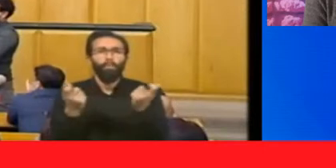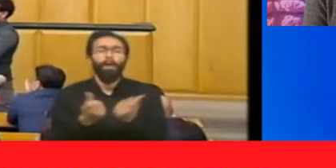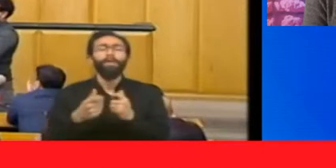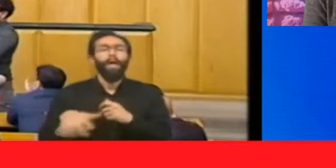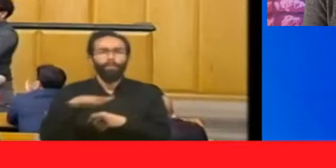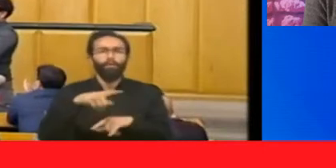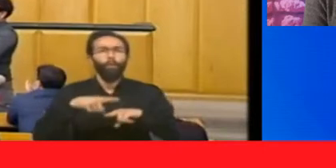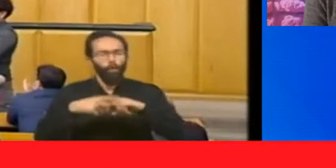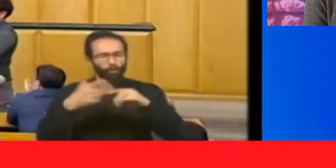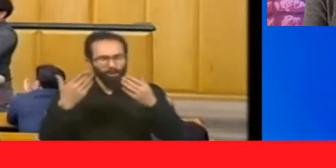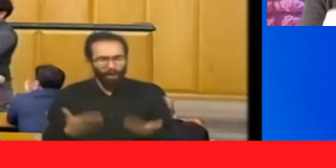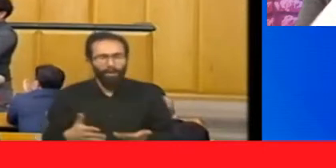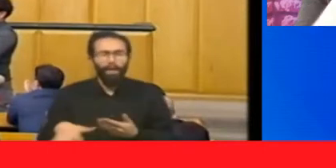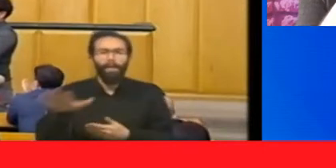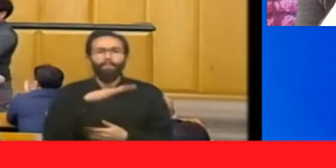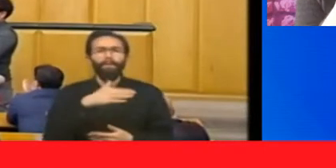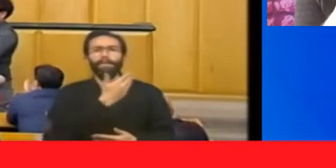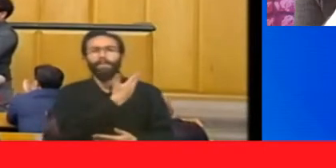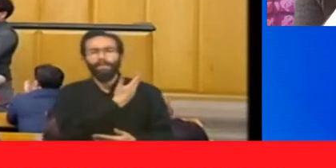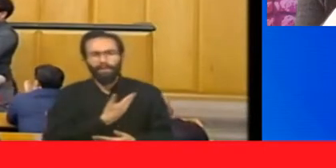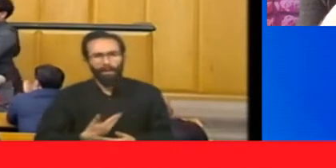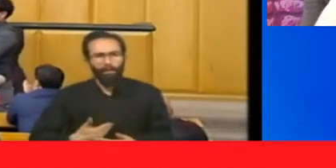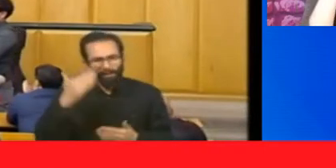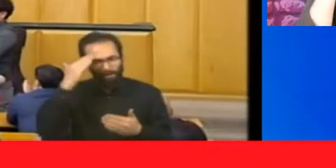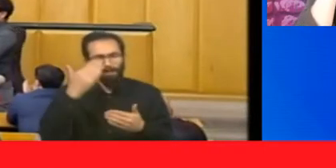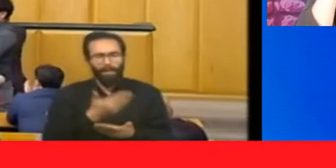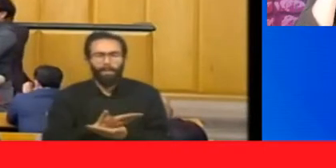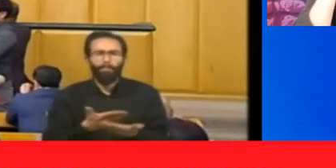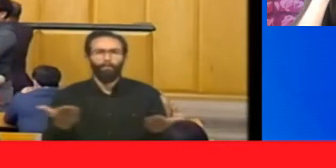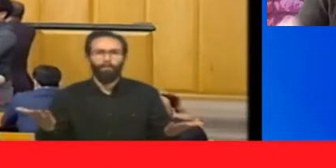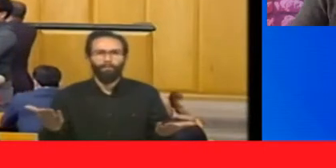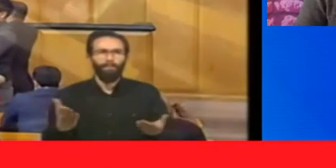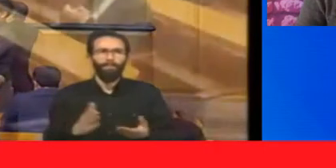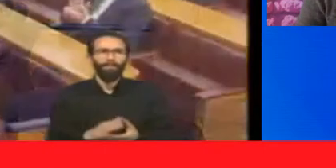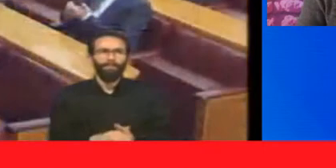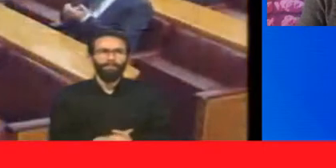getirdiniz. Hepinizi sevgiyle, saygıyla selamlıyorum.